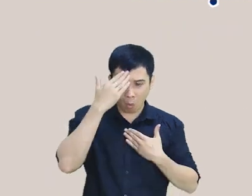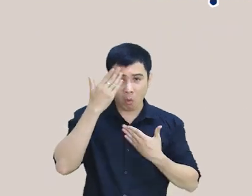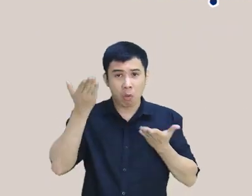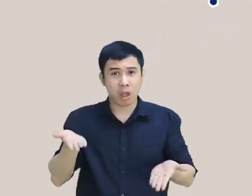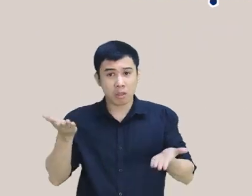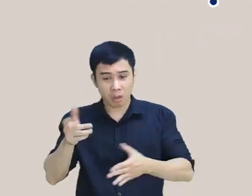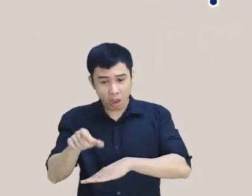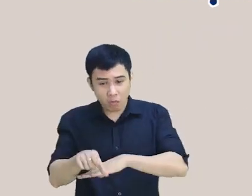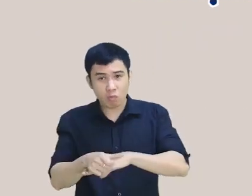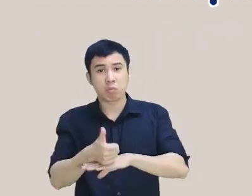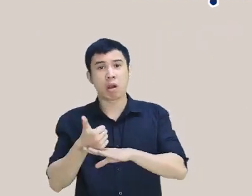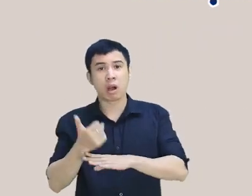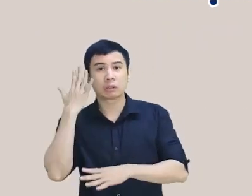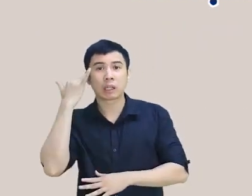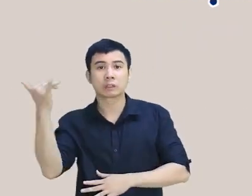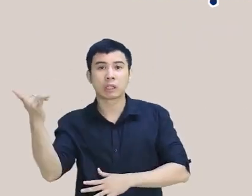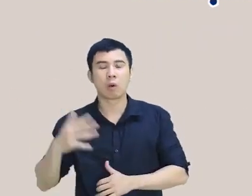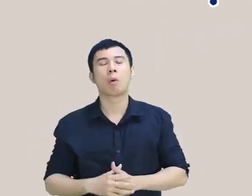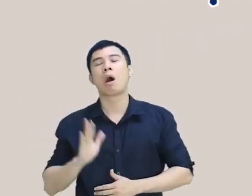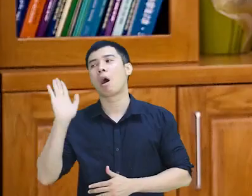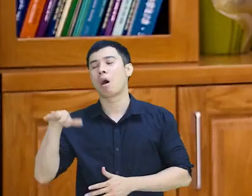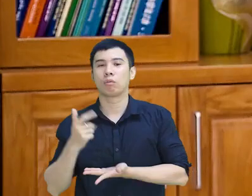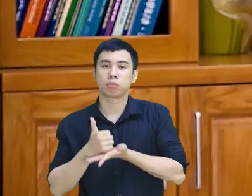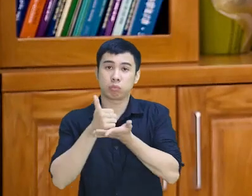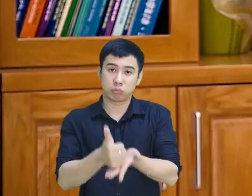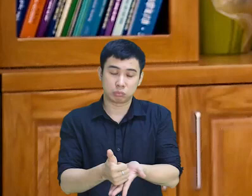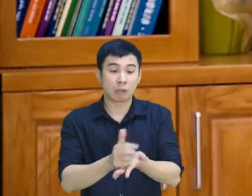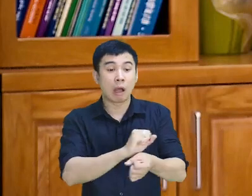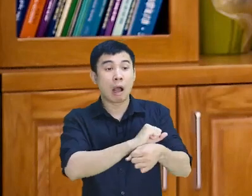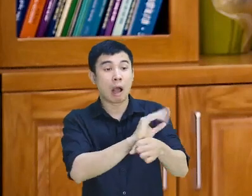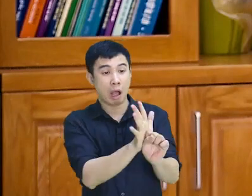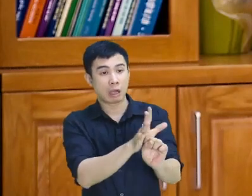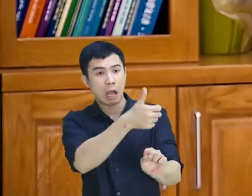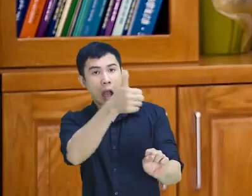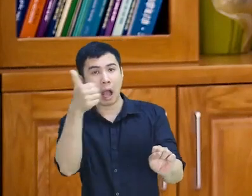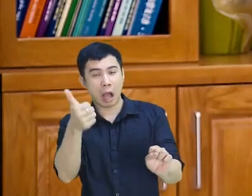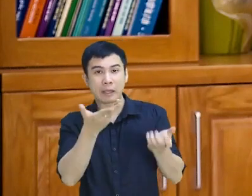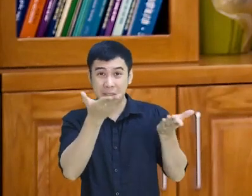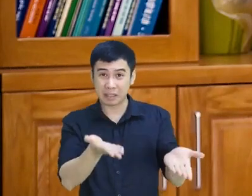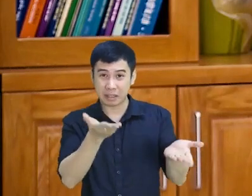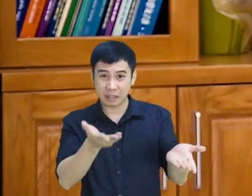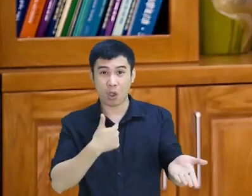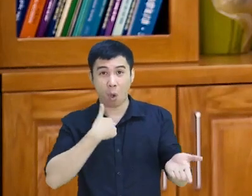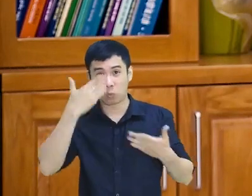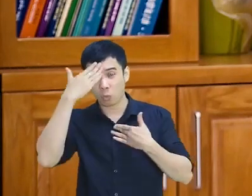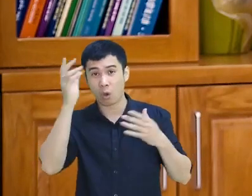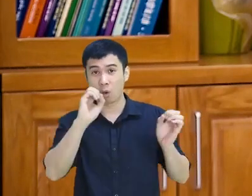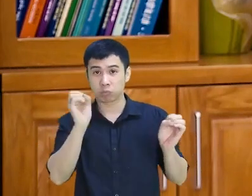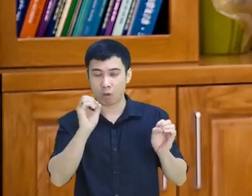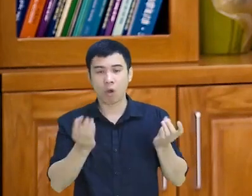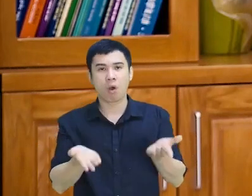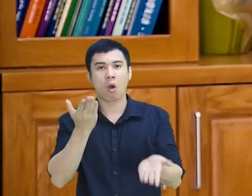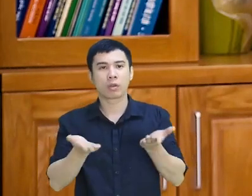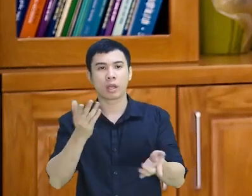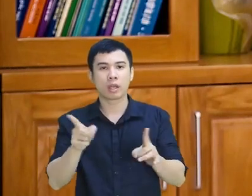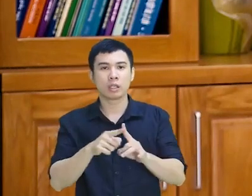Tại sao phải phục hồi chức năng giai đoạn này? Phục hồi chức năng trong giai đoạn này thì giúp cho người nhiễm COVID